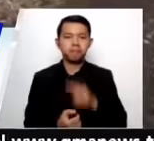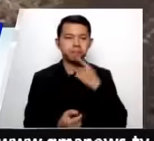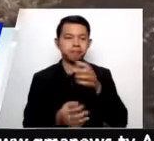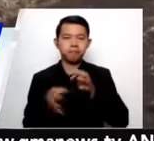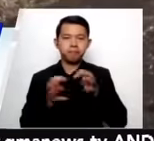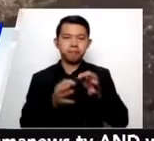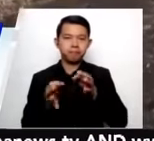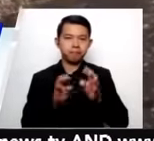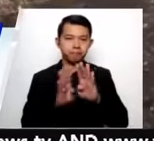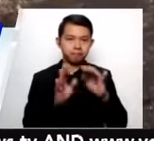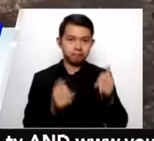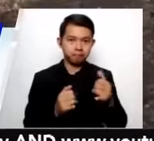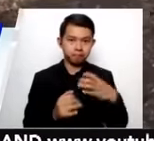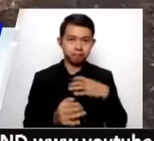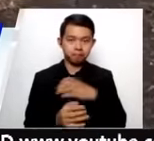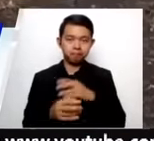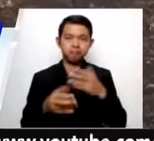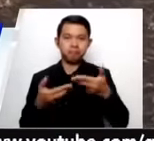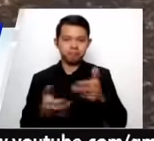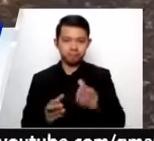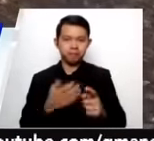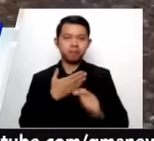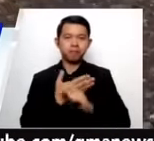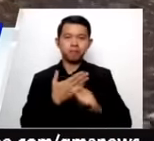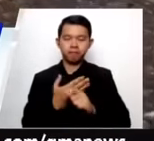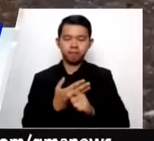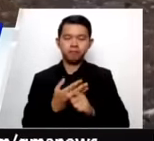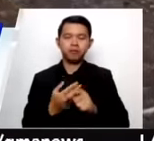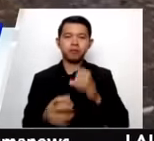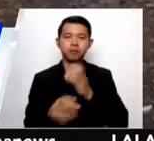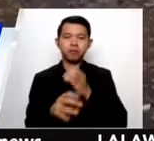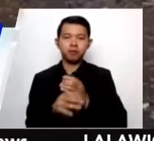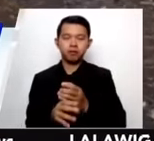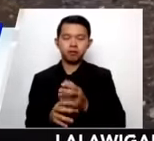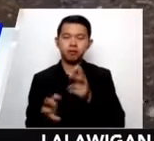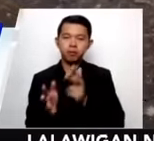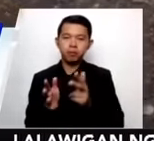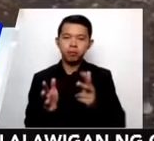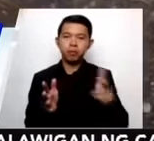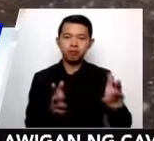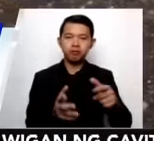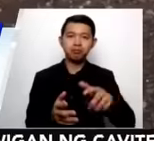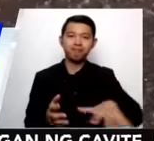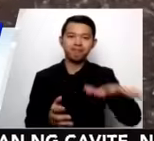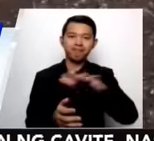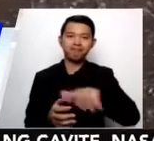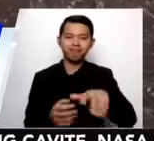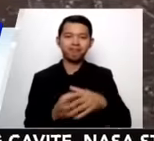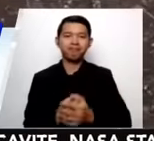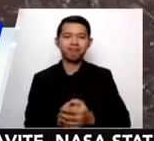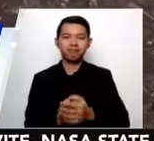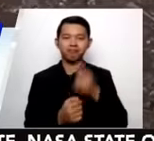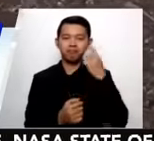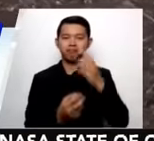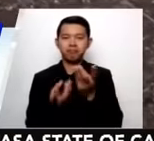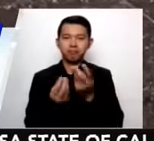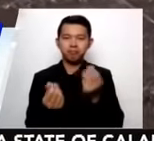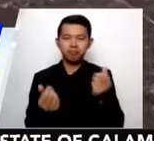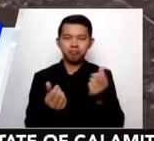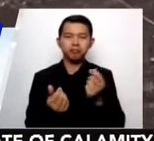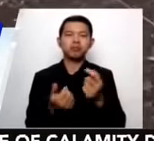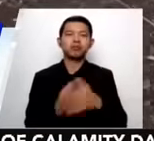nang payagan nila ang pansamantalang pagpapark sa lugar bilang pansamantalang solusyon sa implementasyon ng